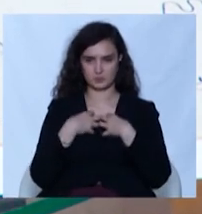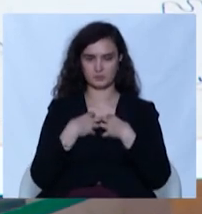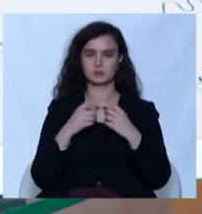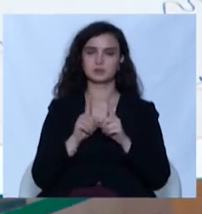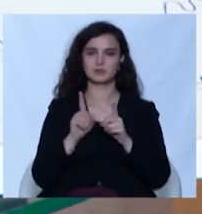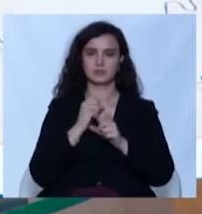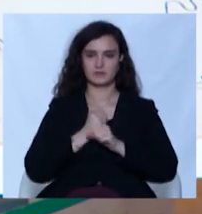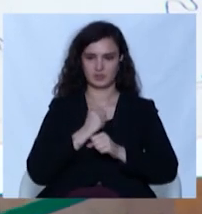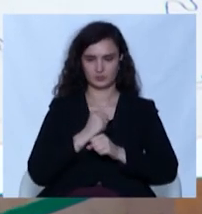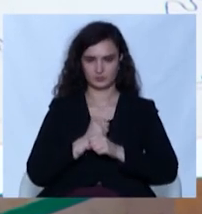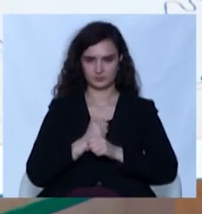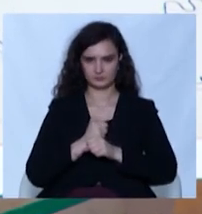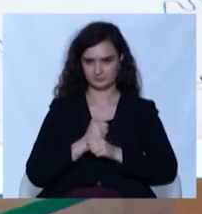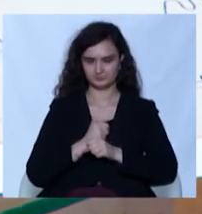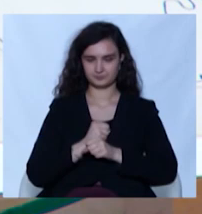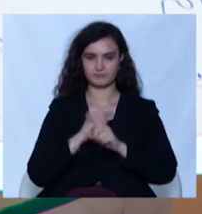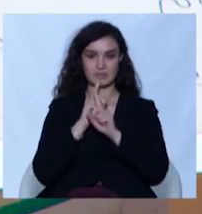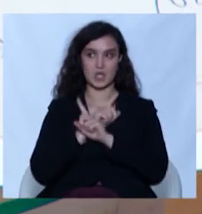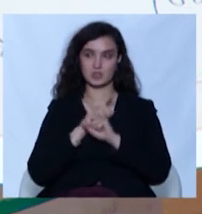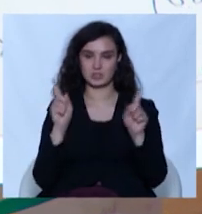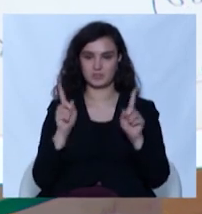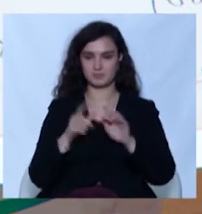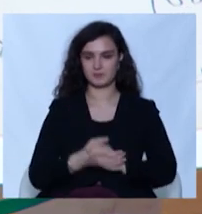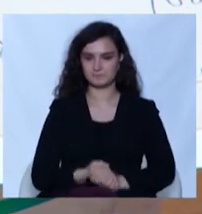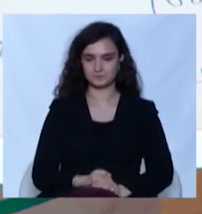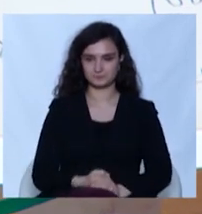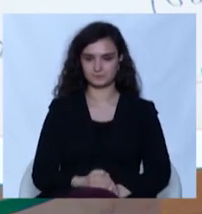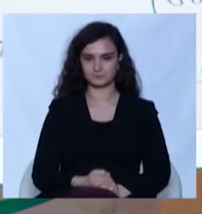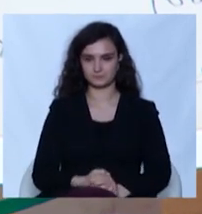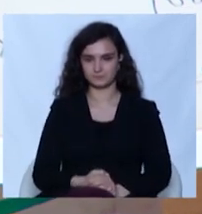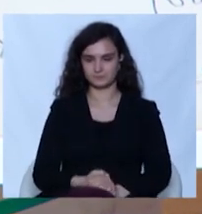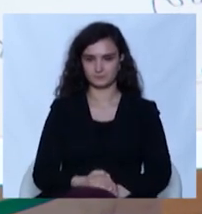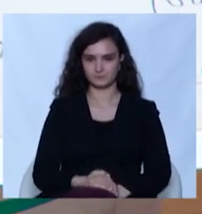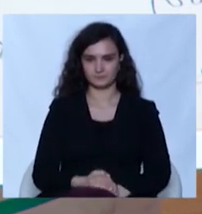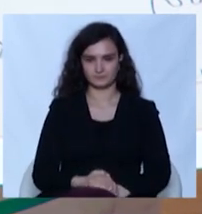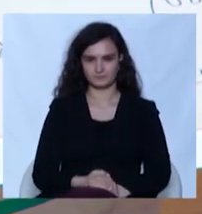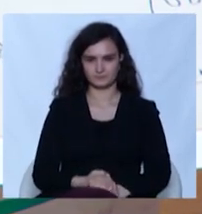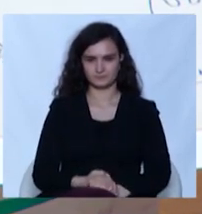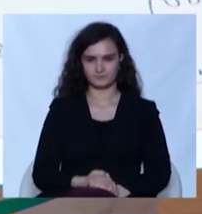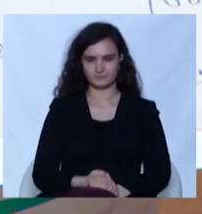ასევე გავაკეთოთ გაოცება, ხო, როდესაც რაღაცა როცა